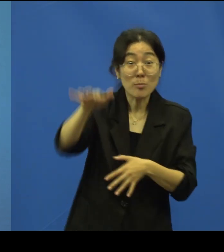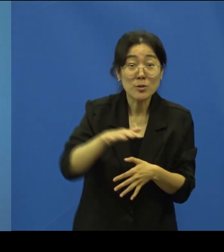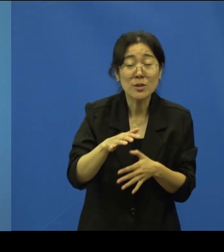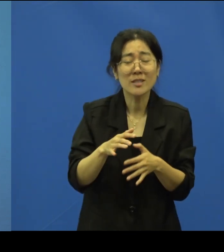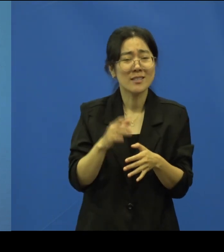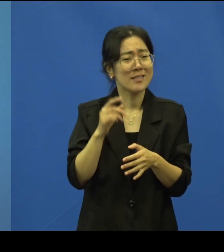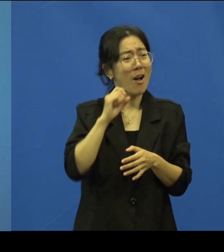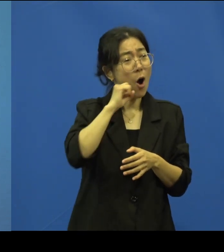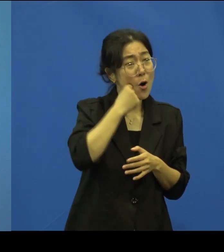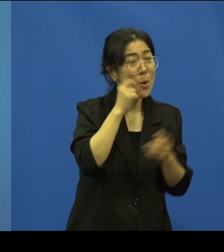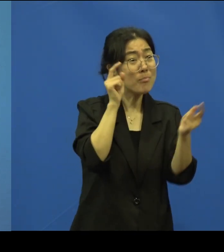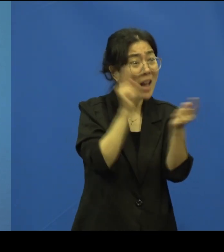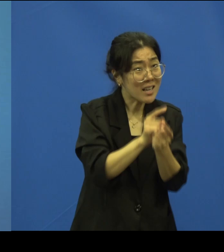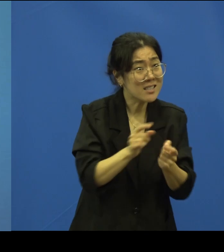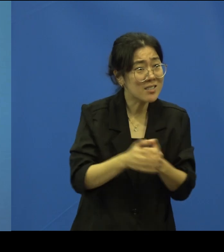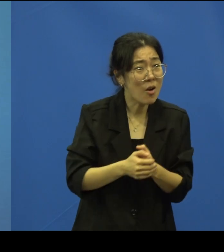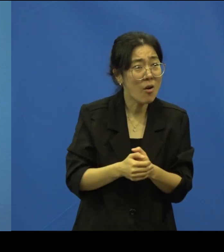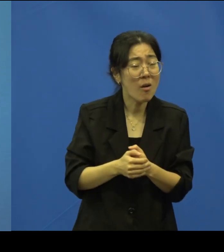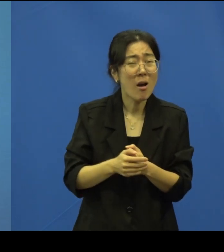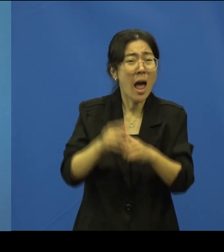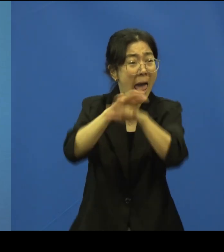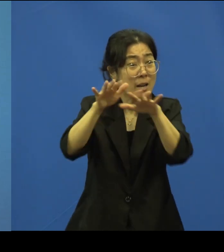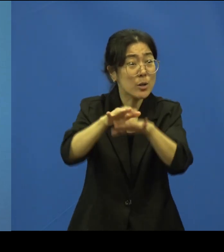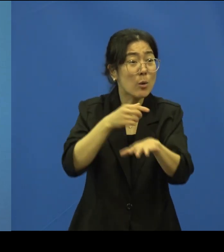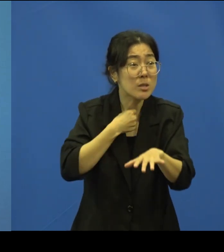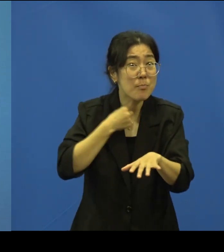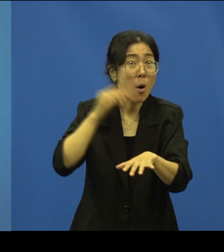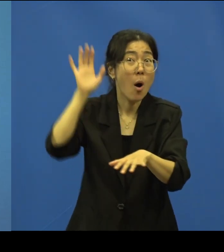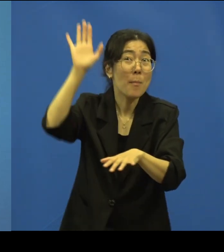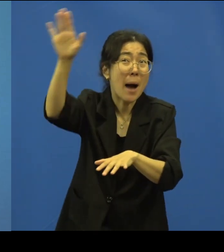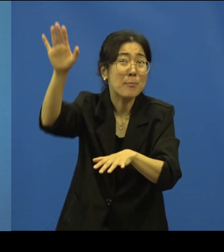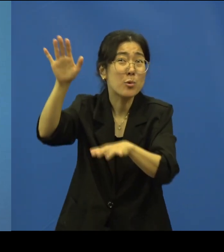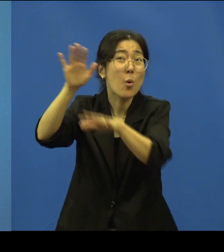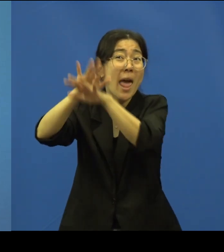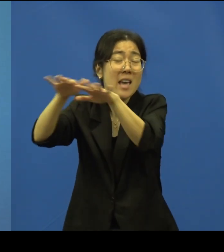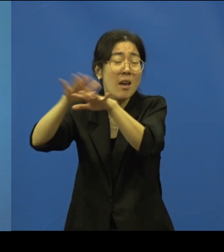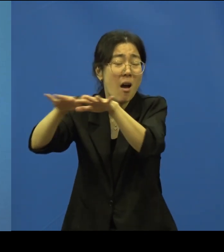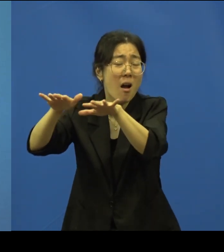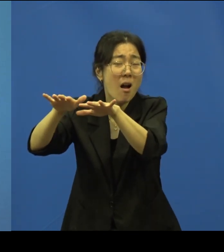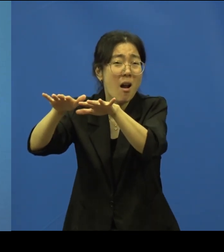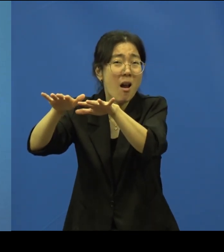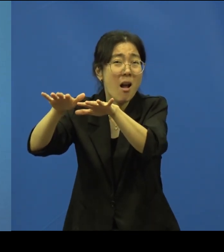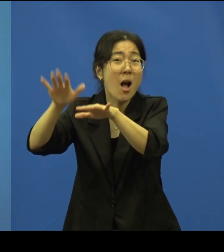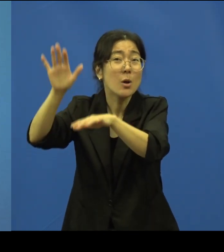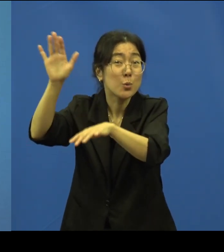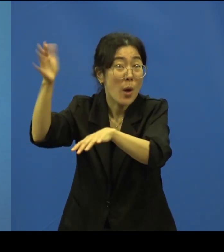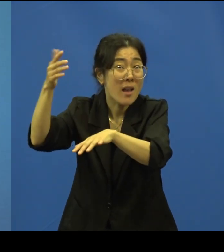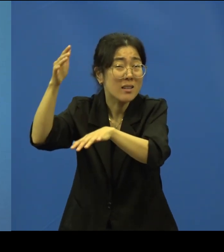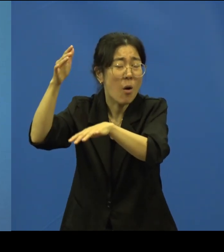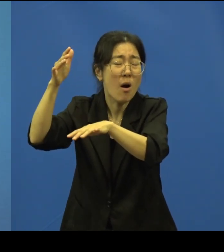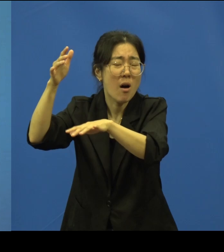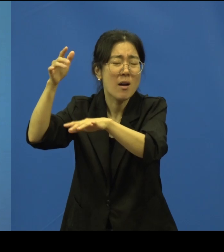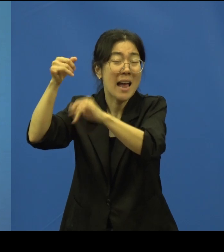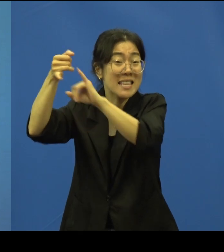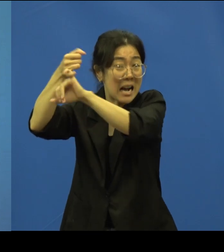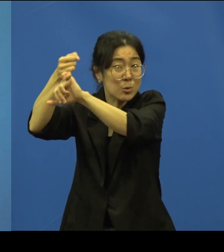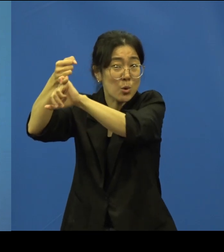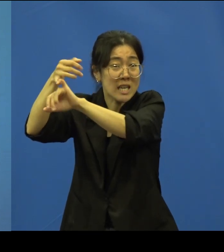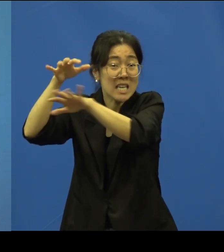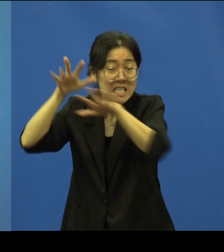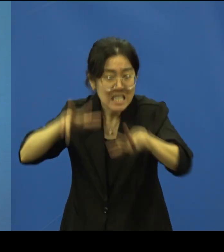하나님께 기도하고 하루하루를 믿음으로 걸어가면 멋진 미래가 이미 여러분에게 도달하고 있는